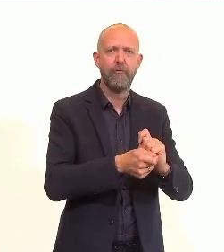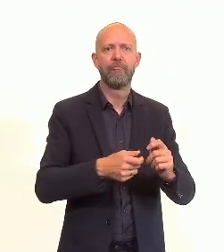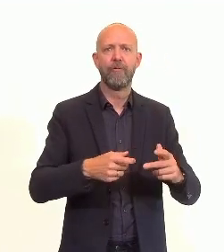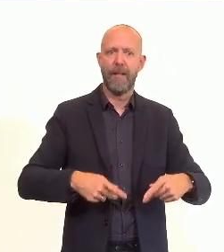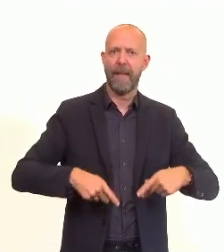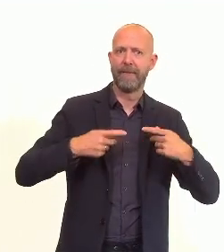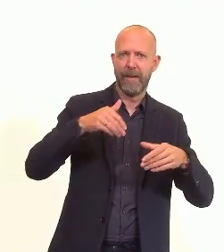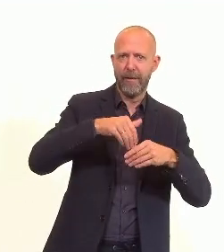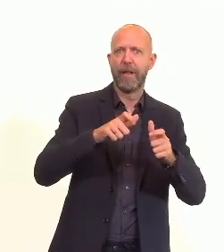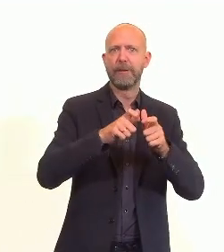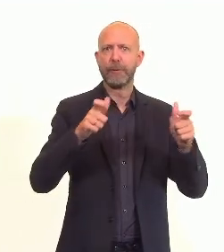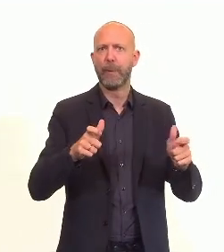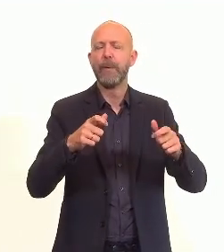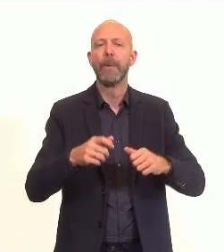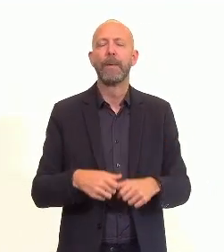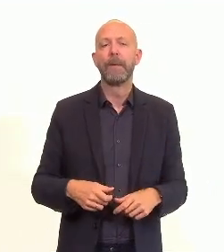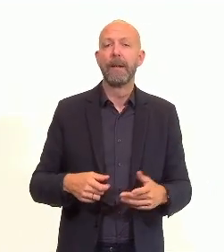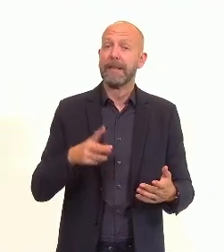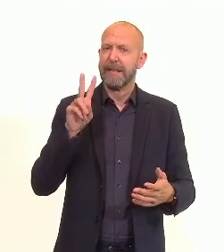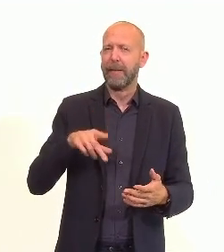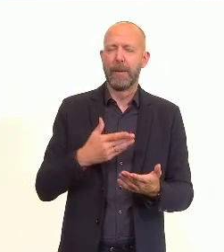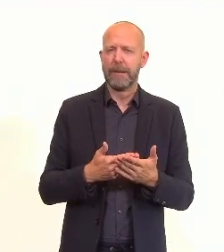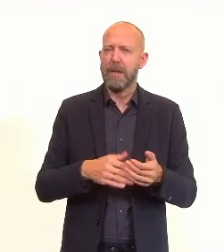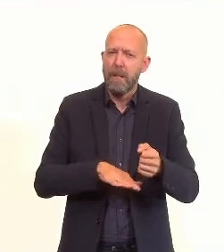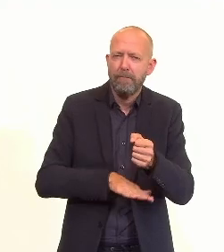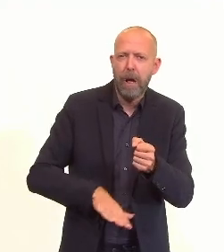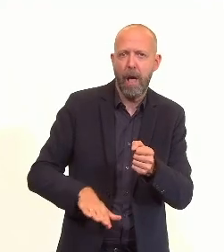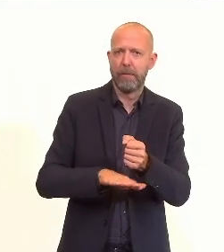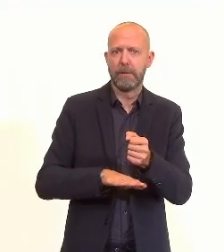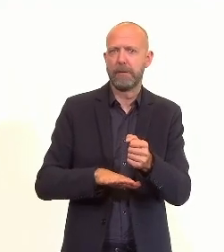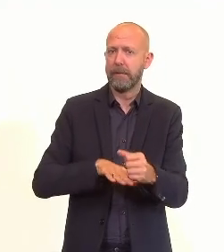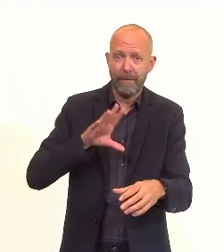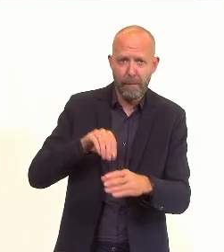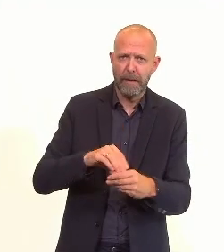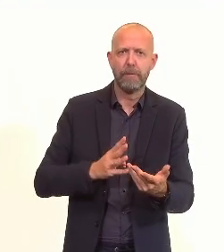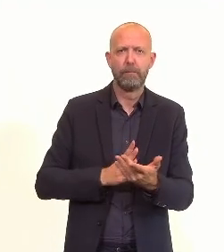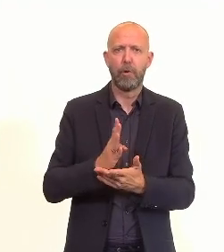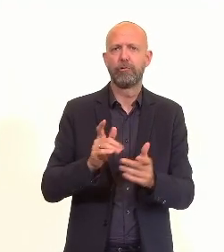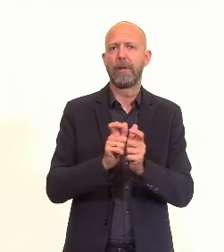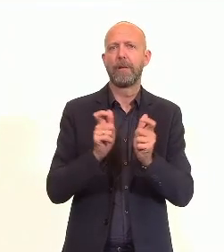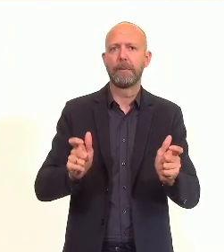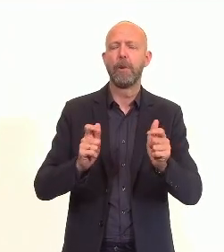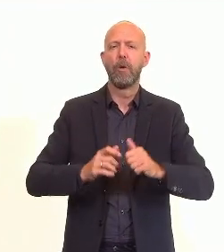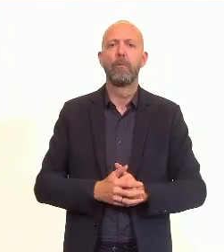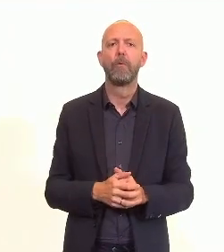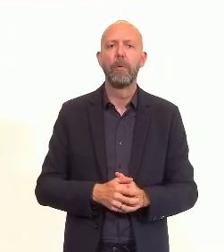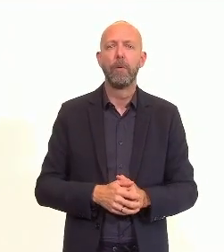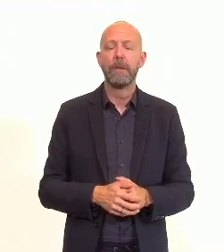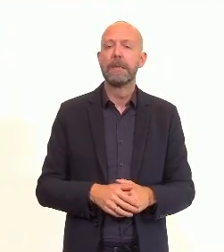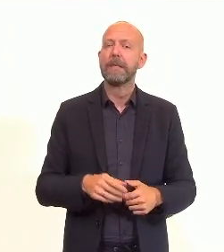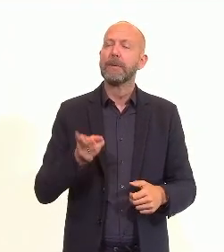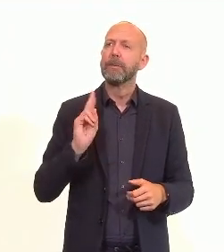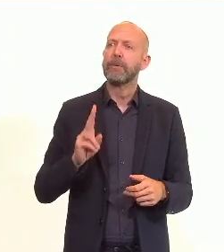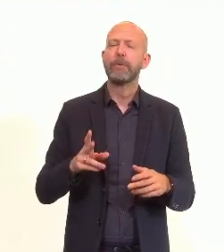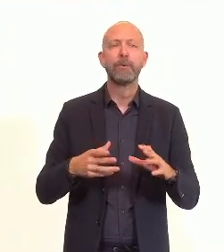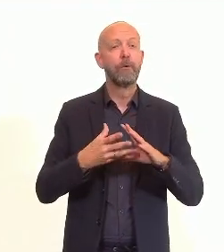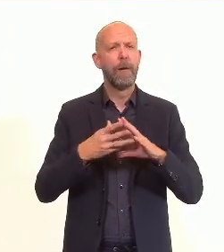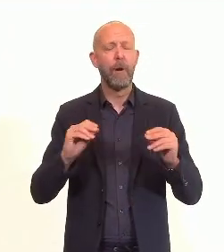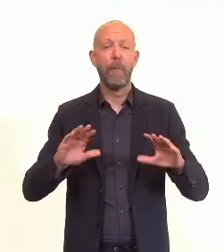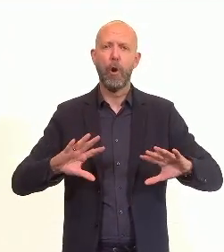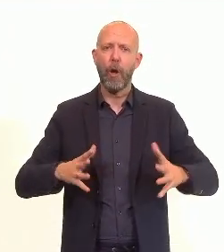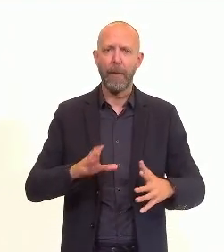c'est vraiment, je dirais, un pilier du projet d'établissement. Ça va être une façon d'emporter les